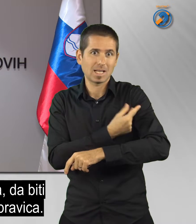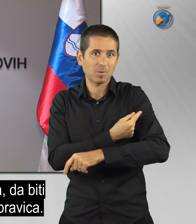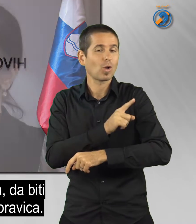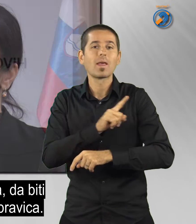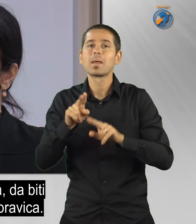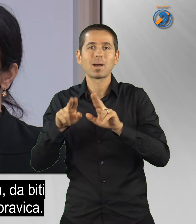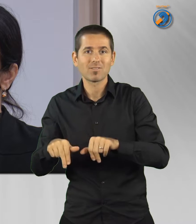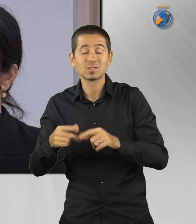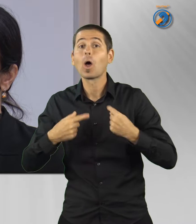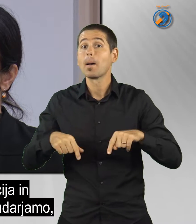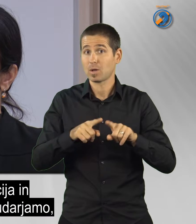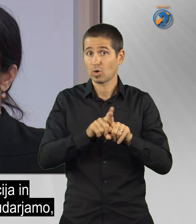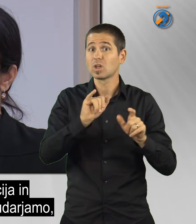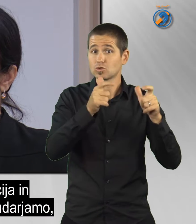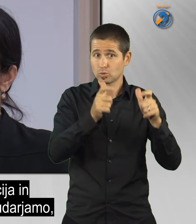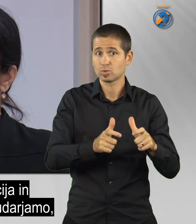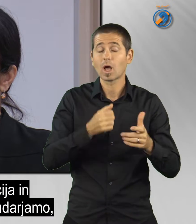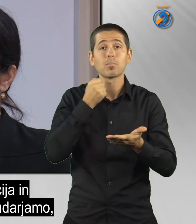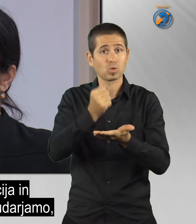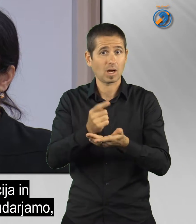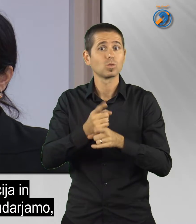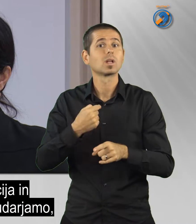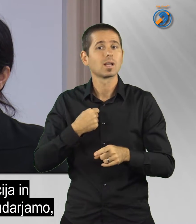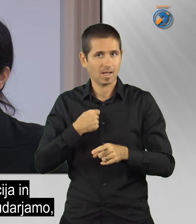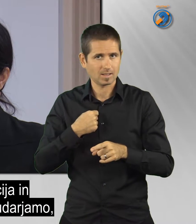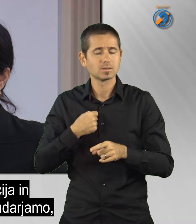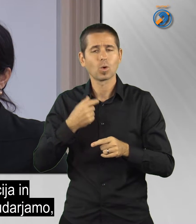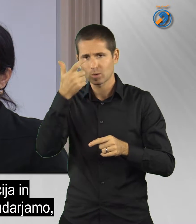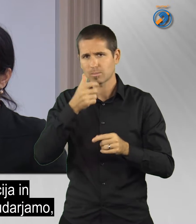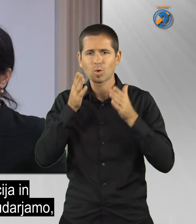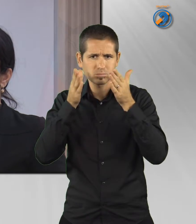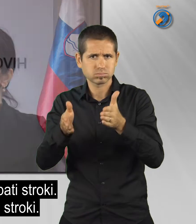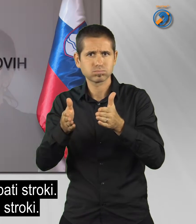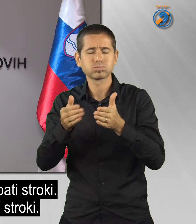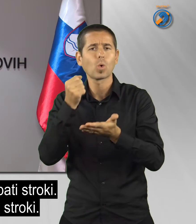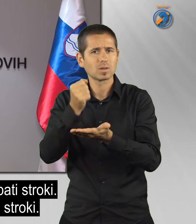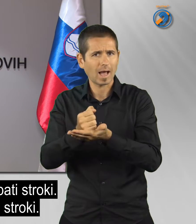necepljen ni pravica. Mi kot inštitucija poudarjamo